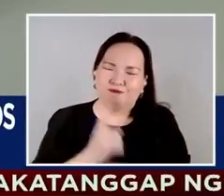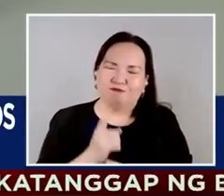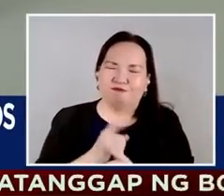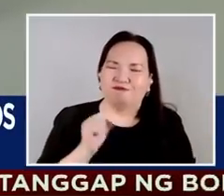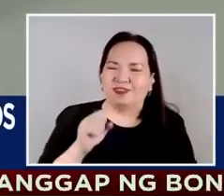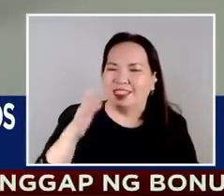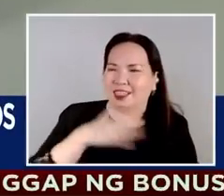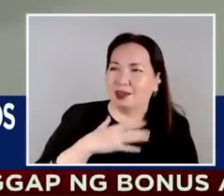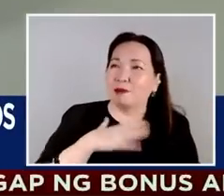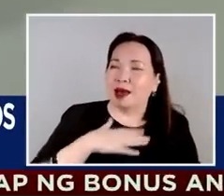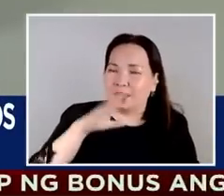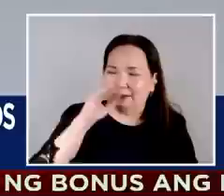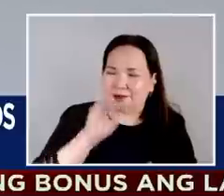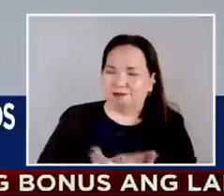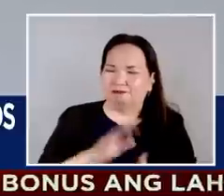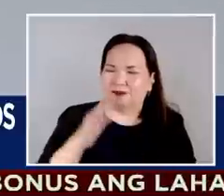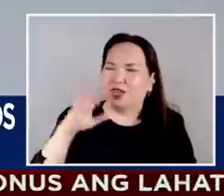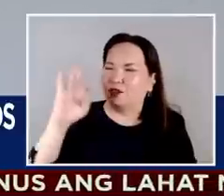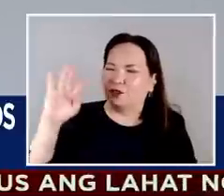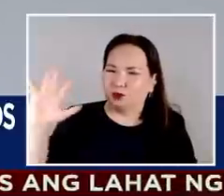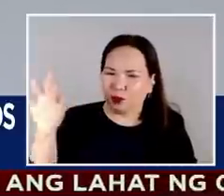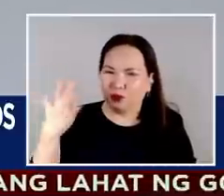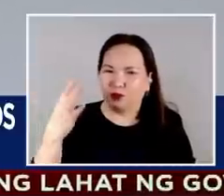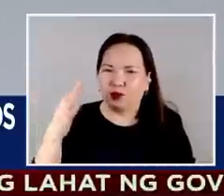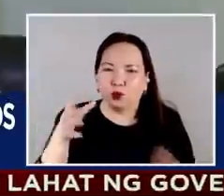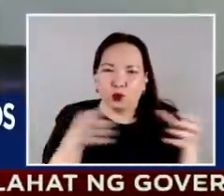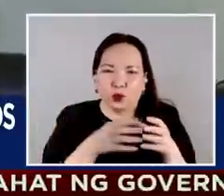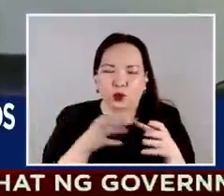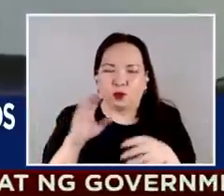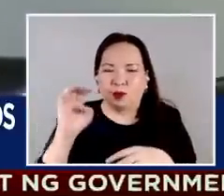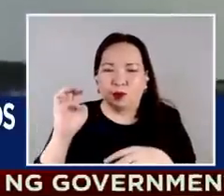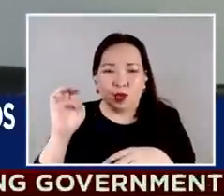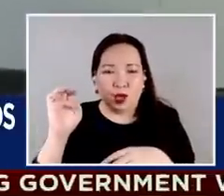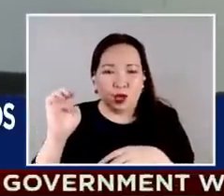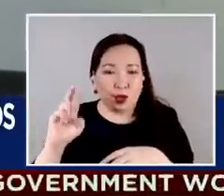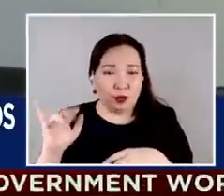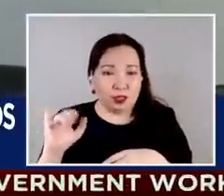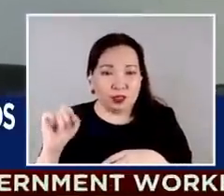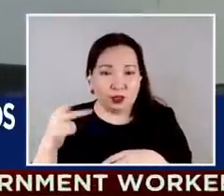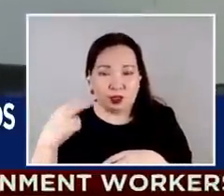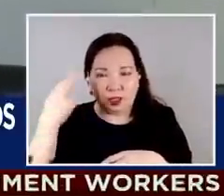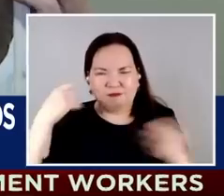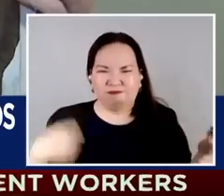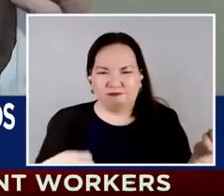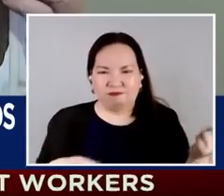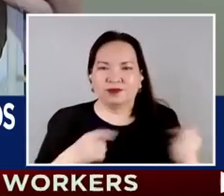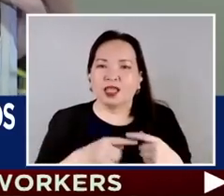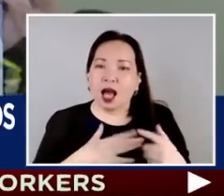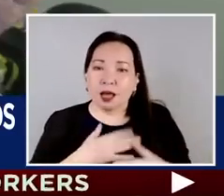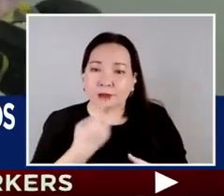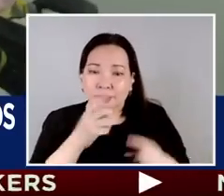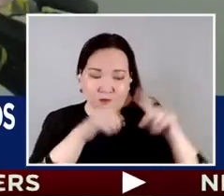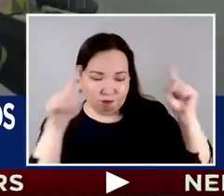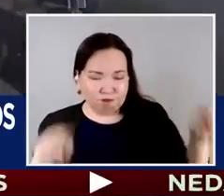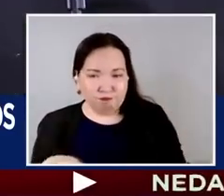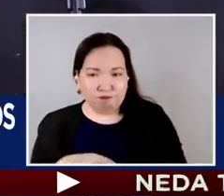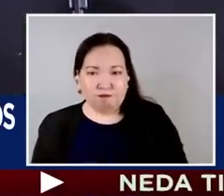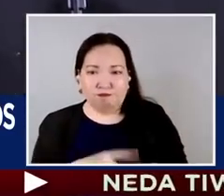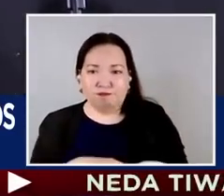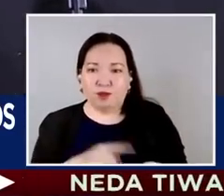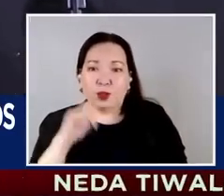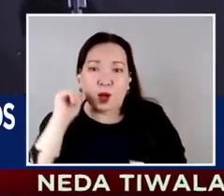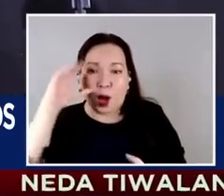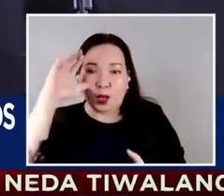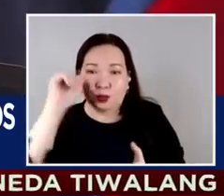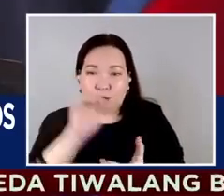sandali para kay Pia Magalona na makita muli ang album memorabilia ng yumaong asawang si Francis Magalona sa production meeting nila ng